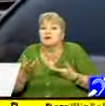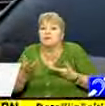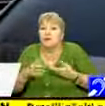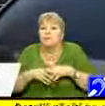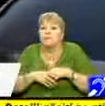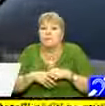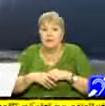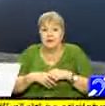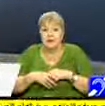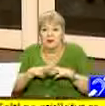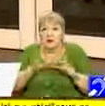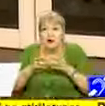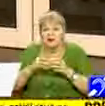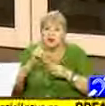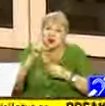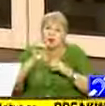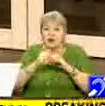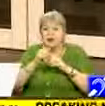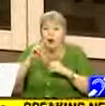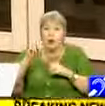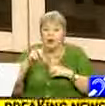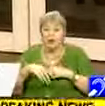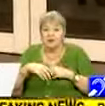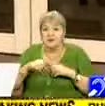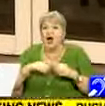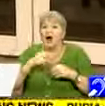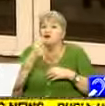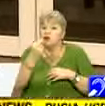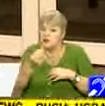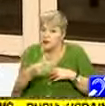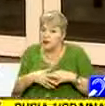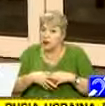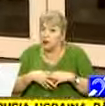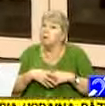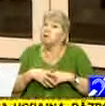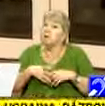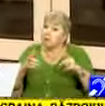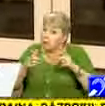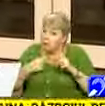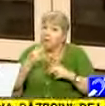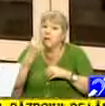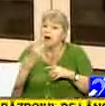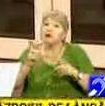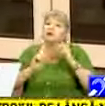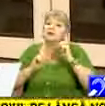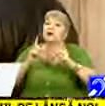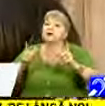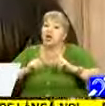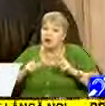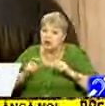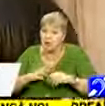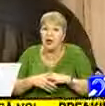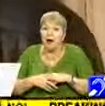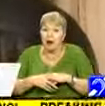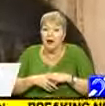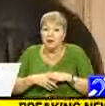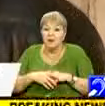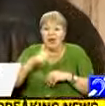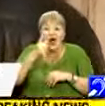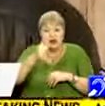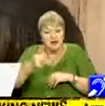si accesoriile a fost bine dar fost chiar bună decât mă aștepta trei puncte sunt